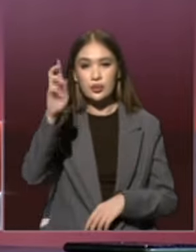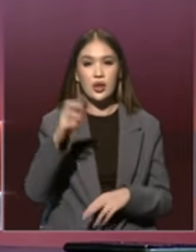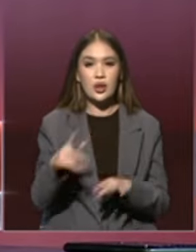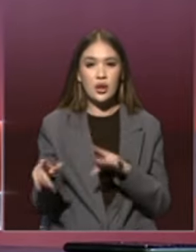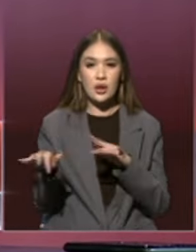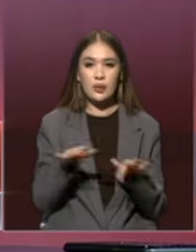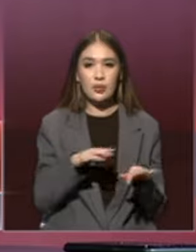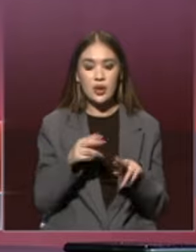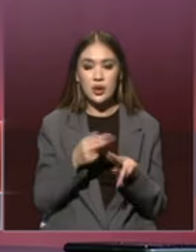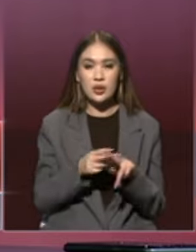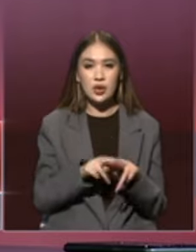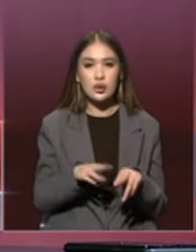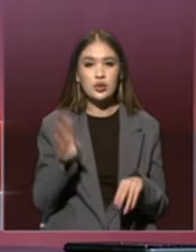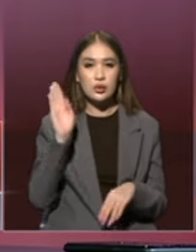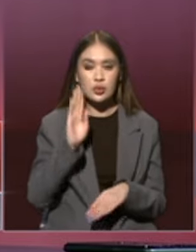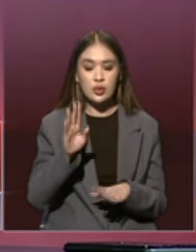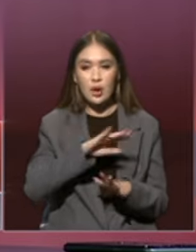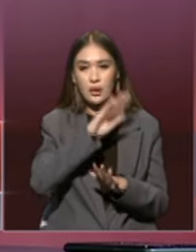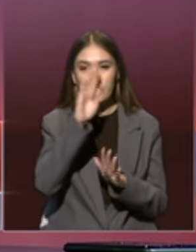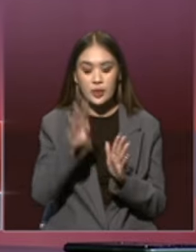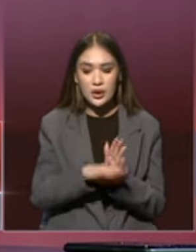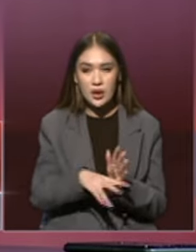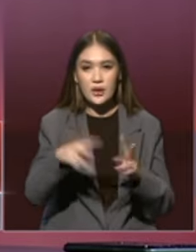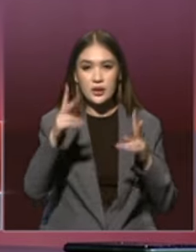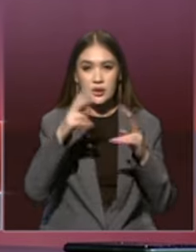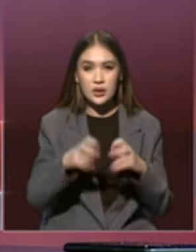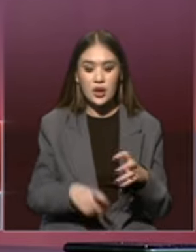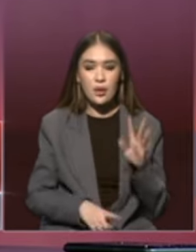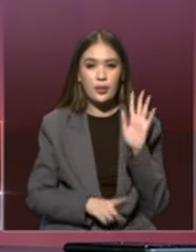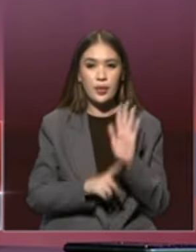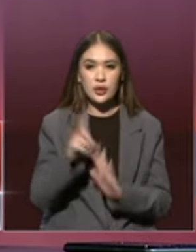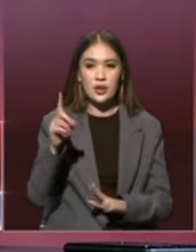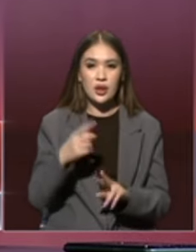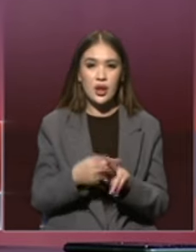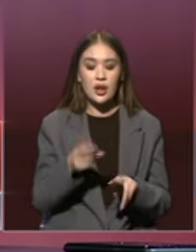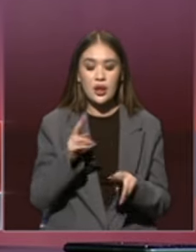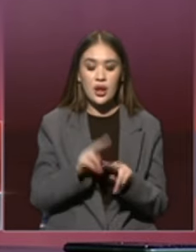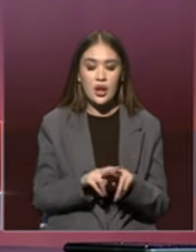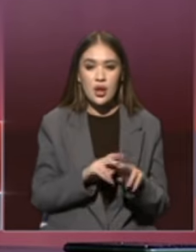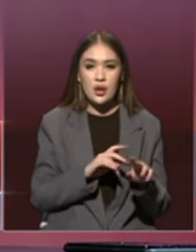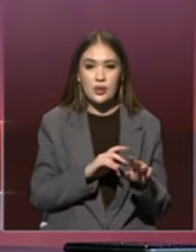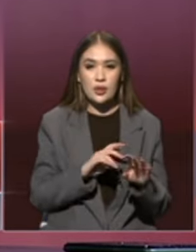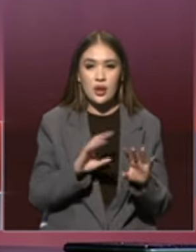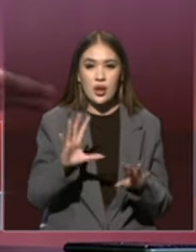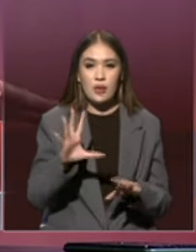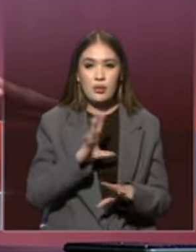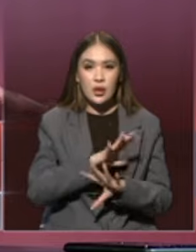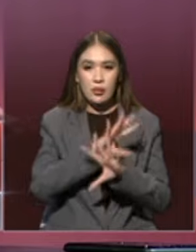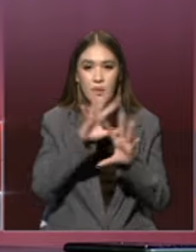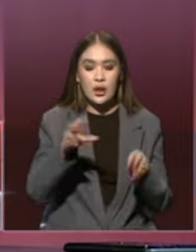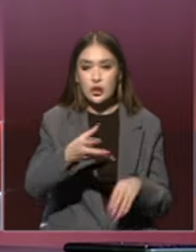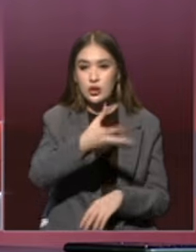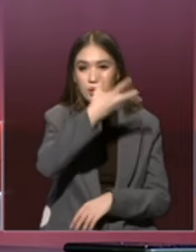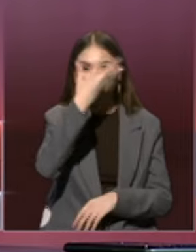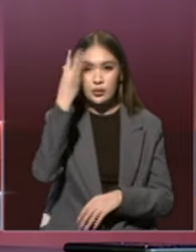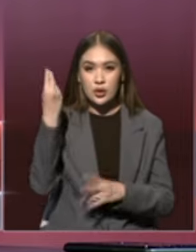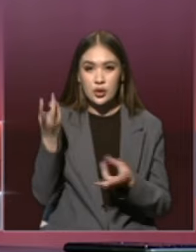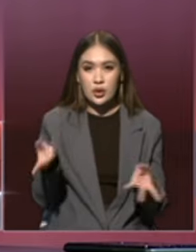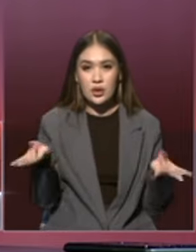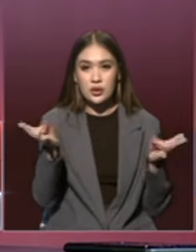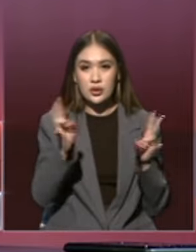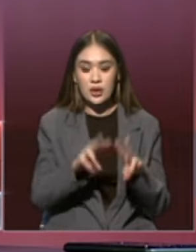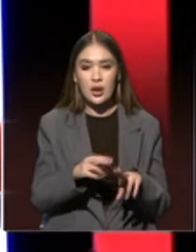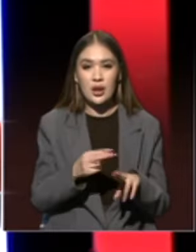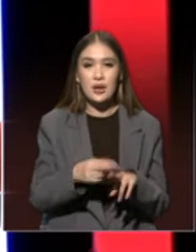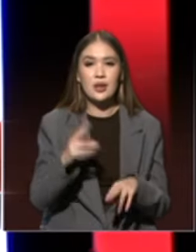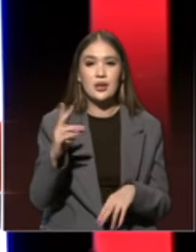бүкіл су қоймаларын тексеруді бастады. Одан кейін жаңа бір оқиғалар шықты да ананың бәрін ұмытты. Айтпақшы, Қызыл